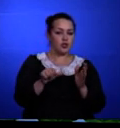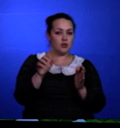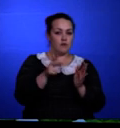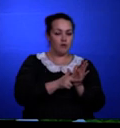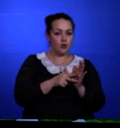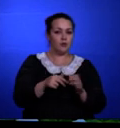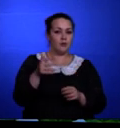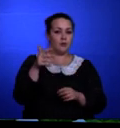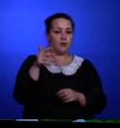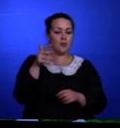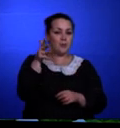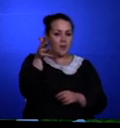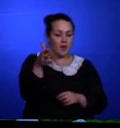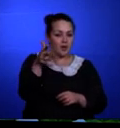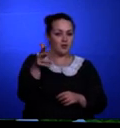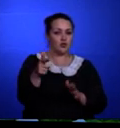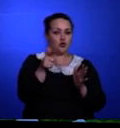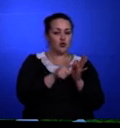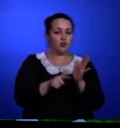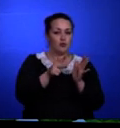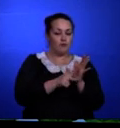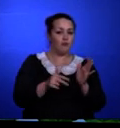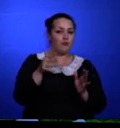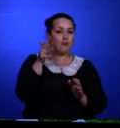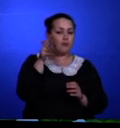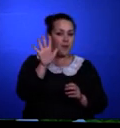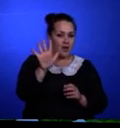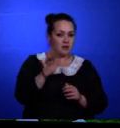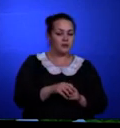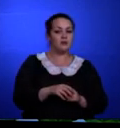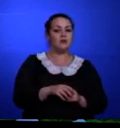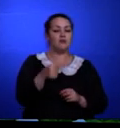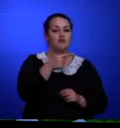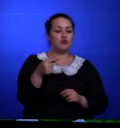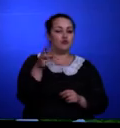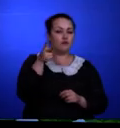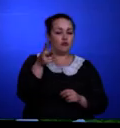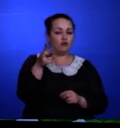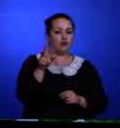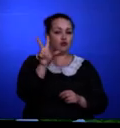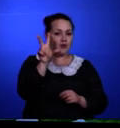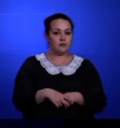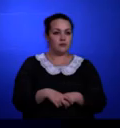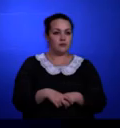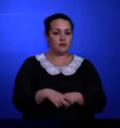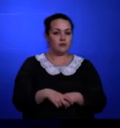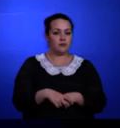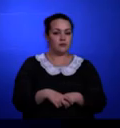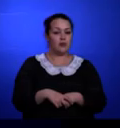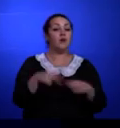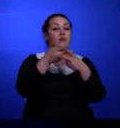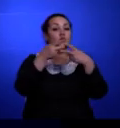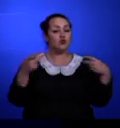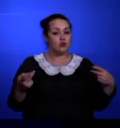из пяти тысяч семьсот 85 вычтем 2368 и у вас